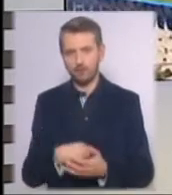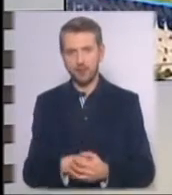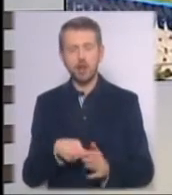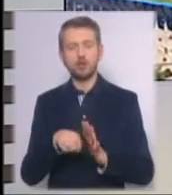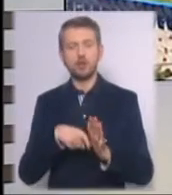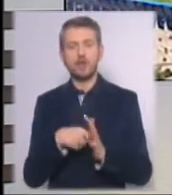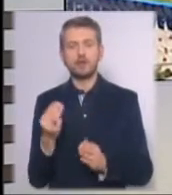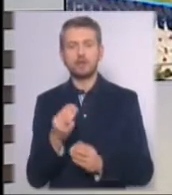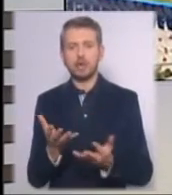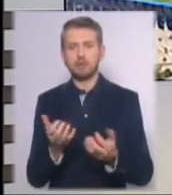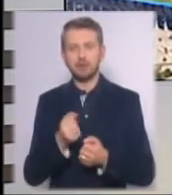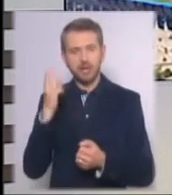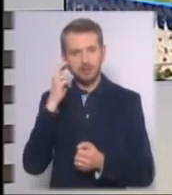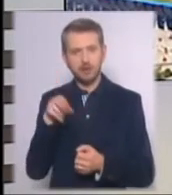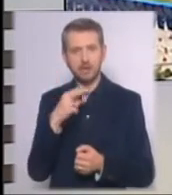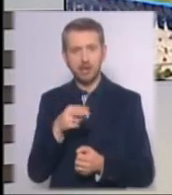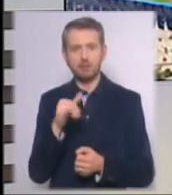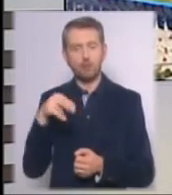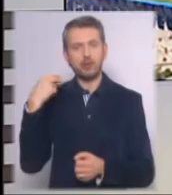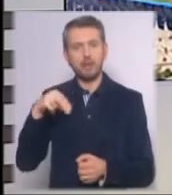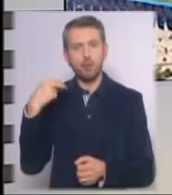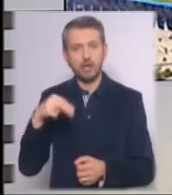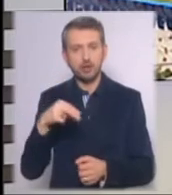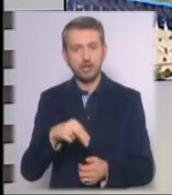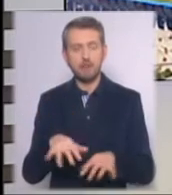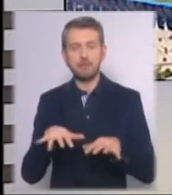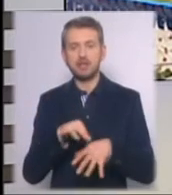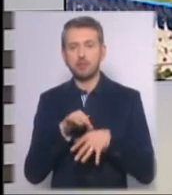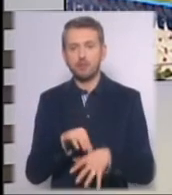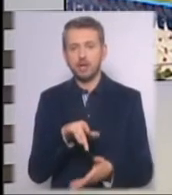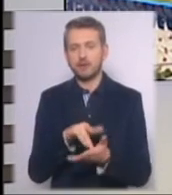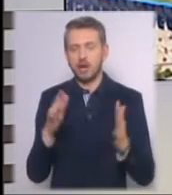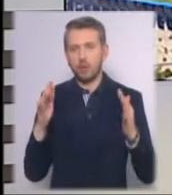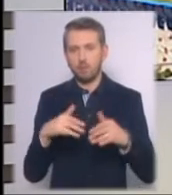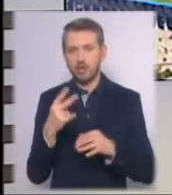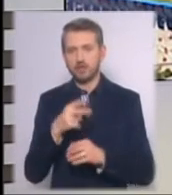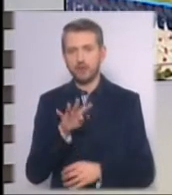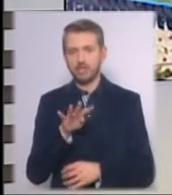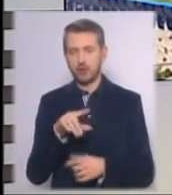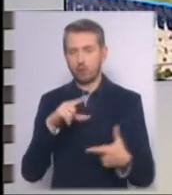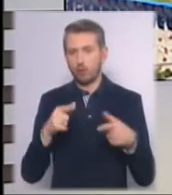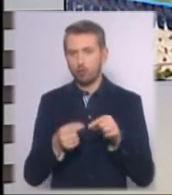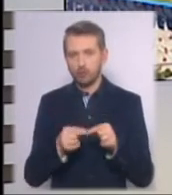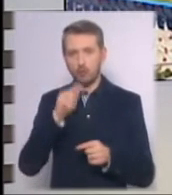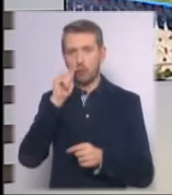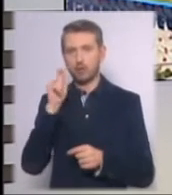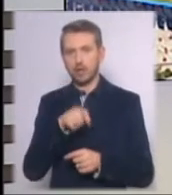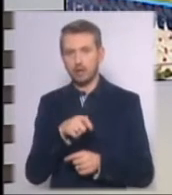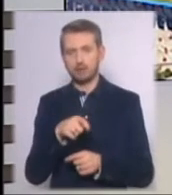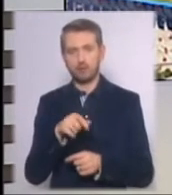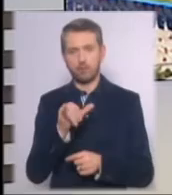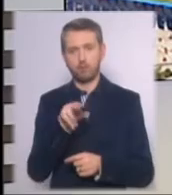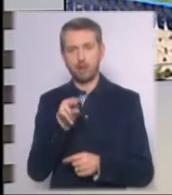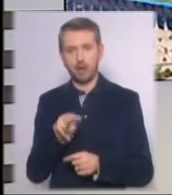«Шахтар» прийме київське «Динамо» у Запоріжжі. Місцем проведення центрального матчу 24-го туру української прем'єр-ліги